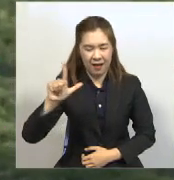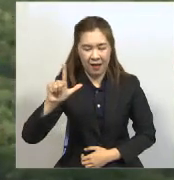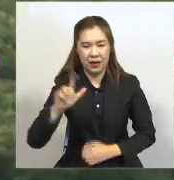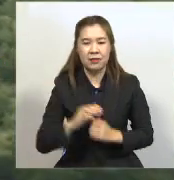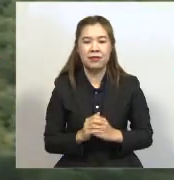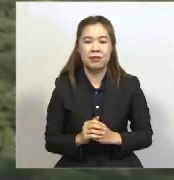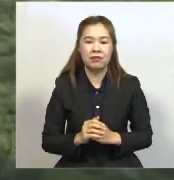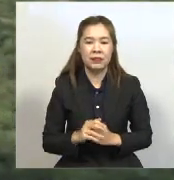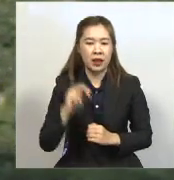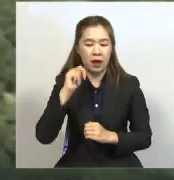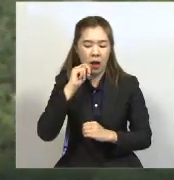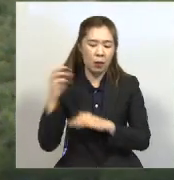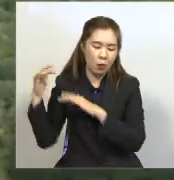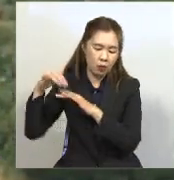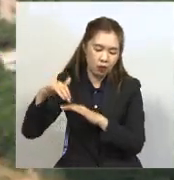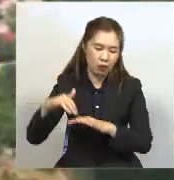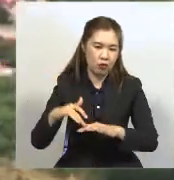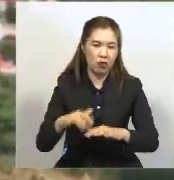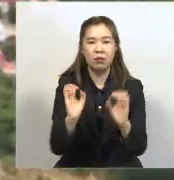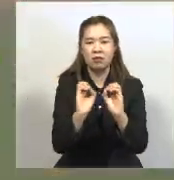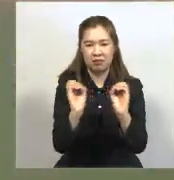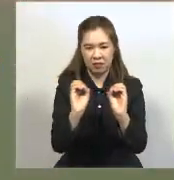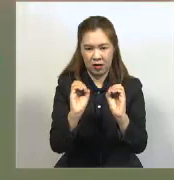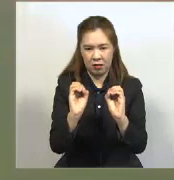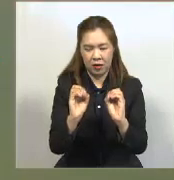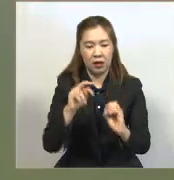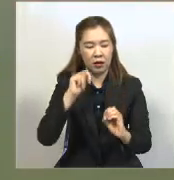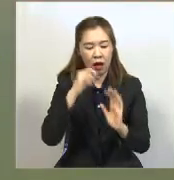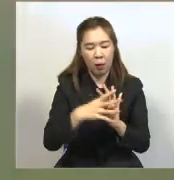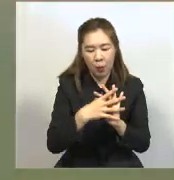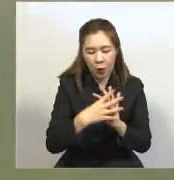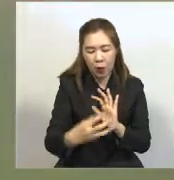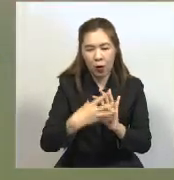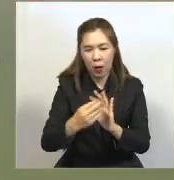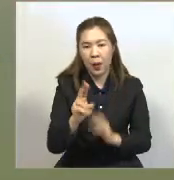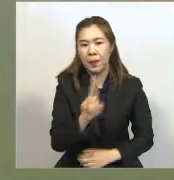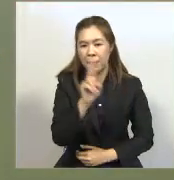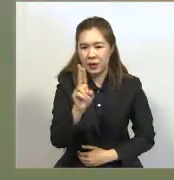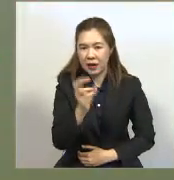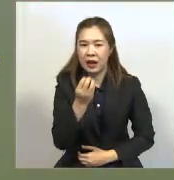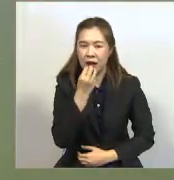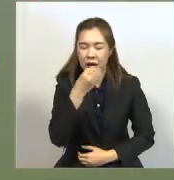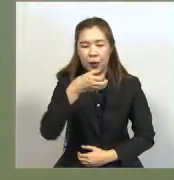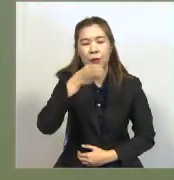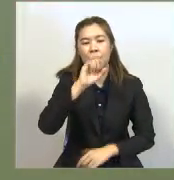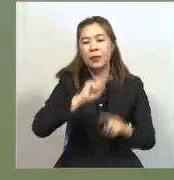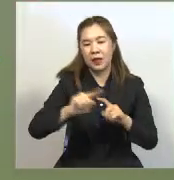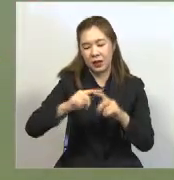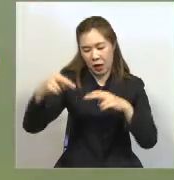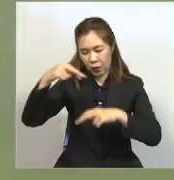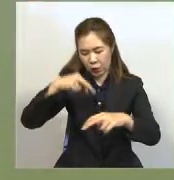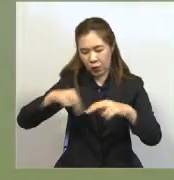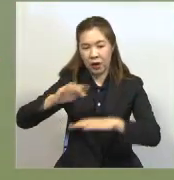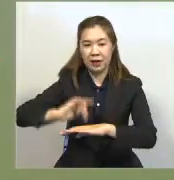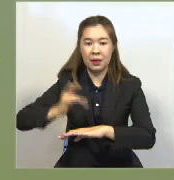ตรโดยมีน้ำที่ไหลเข้าอ่างเป็นศูนย์นะคะแต่ว่าต้องระบายออกเพื่อการอุปโภคบริโภคและรักษาระบบนิเวศใน